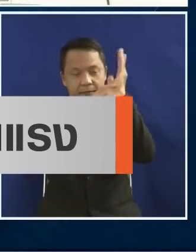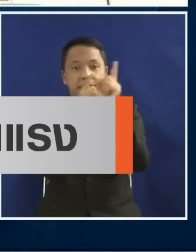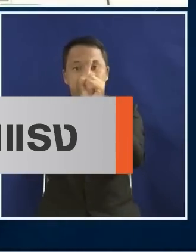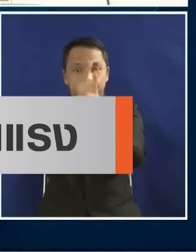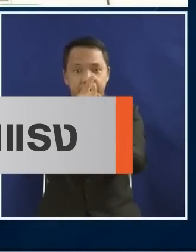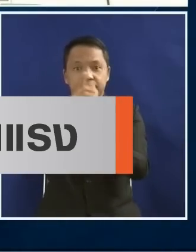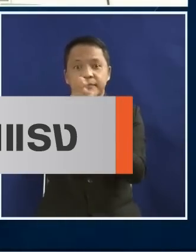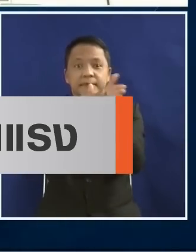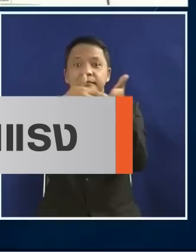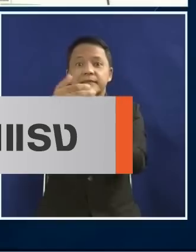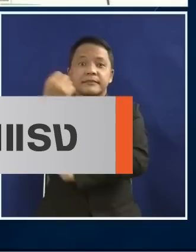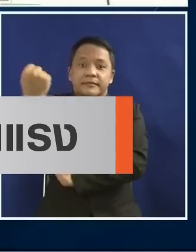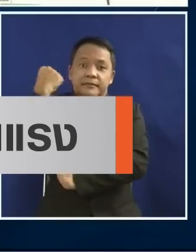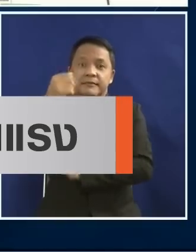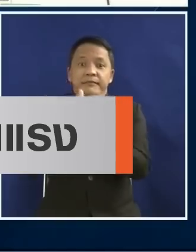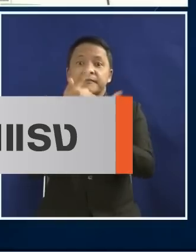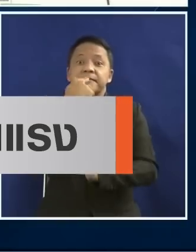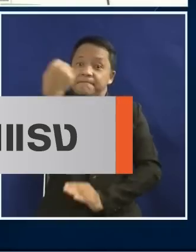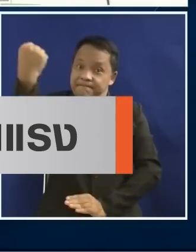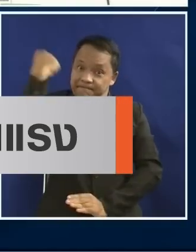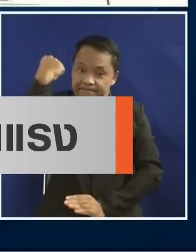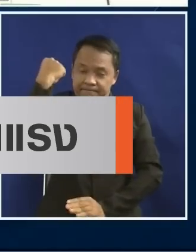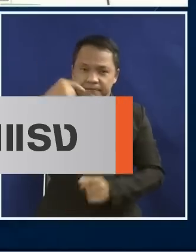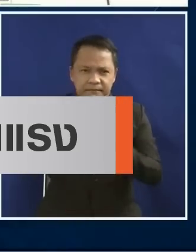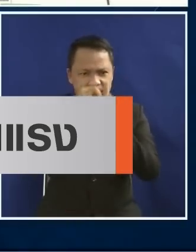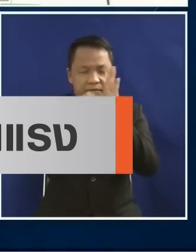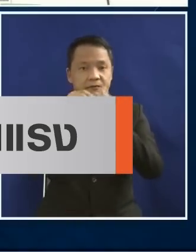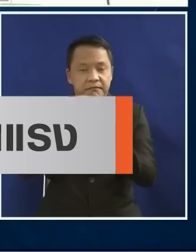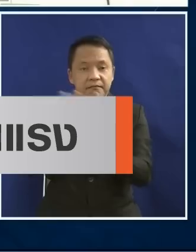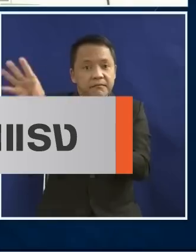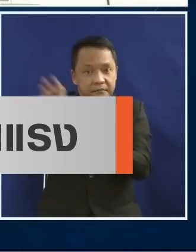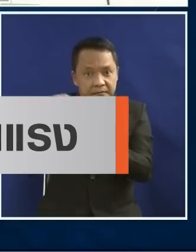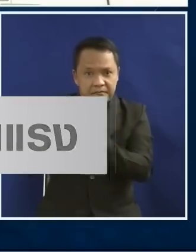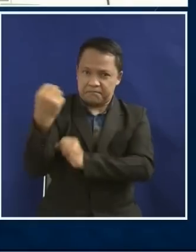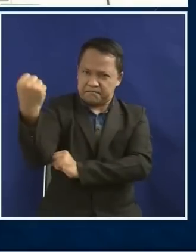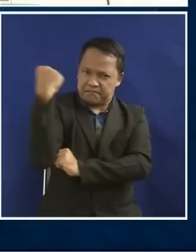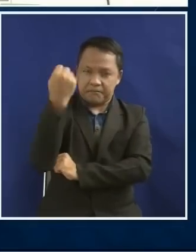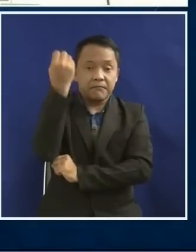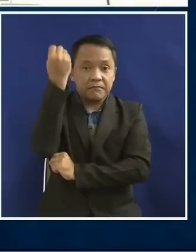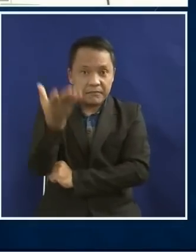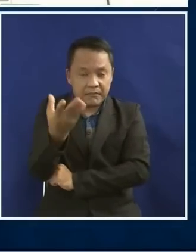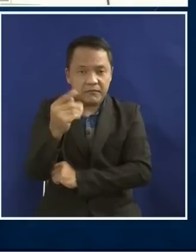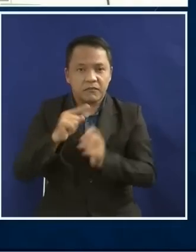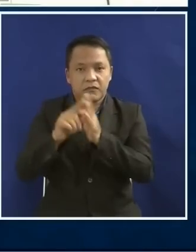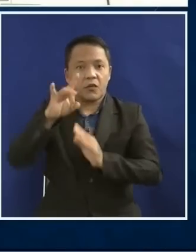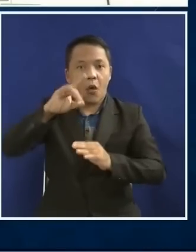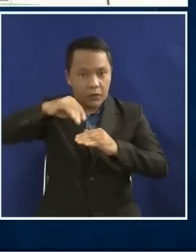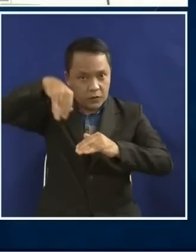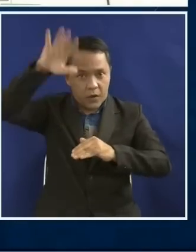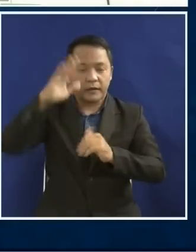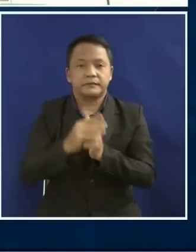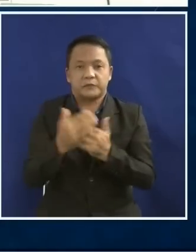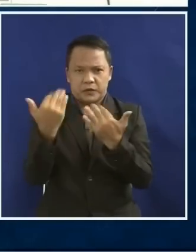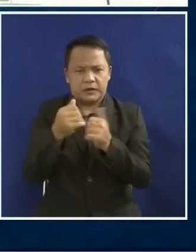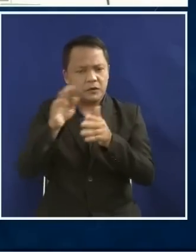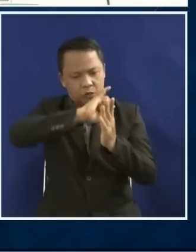เชียงใหม่ชลบุรีสมุทรปราการนราธิวาสประจวบคีรีขันธ์สมุทรสาครสระแก้วและปทุมธานี